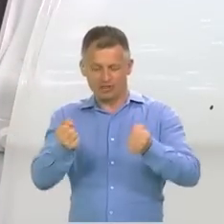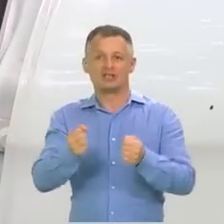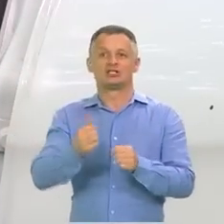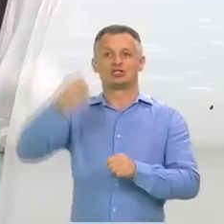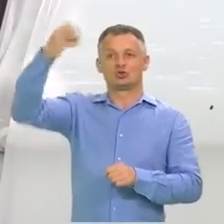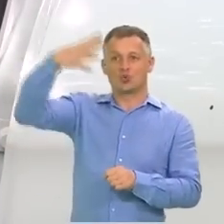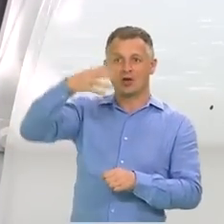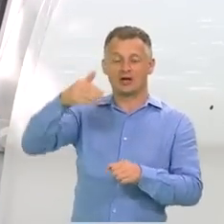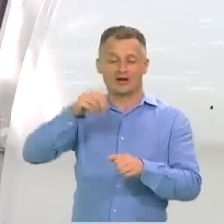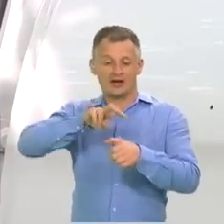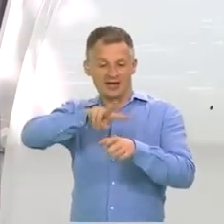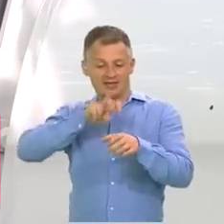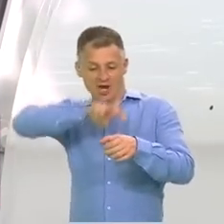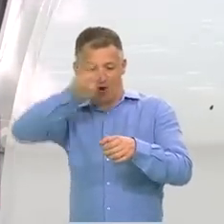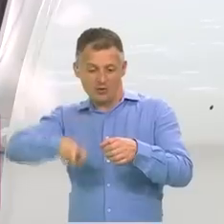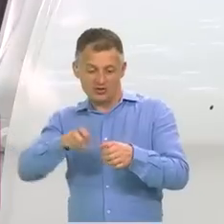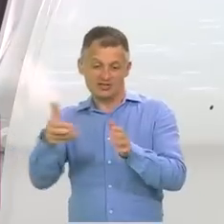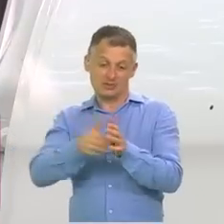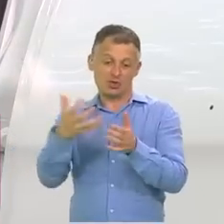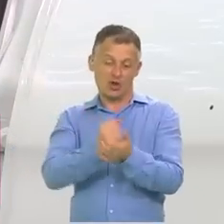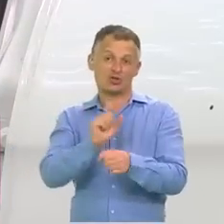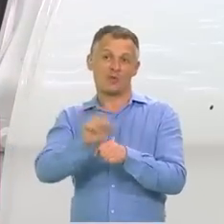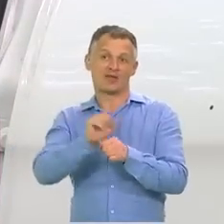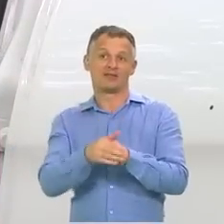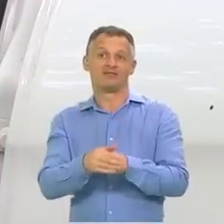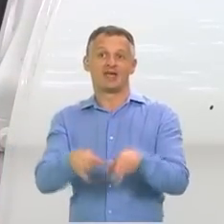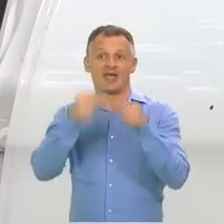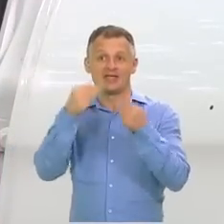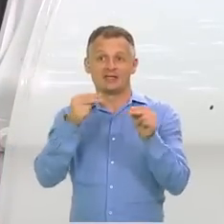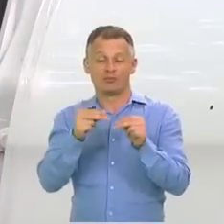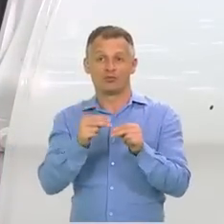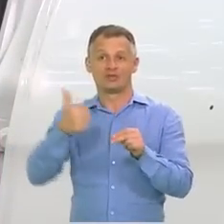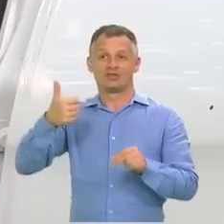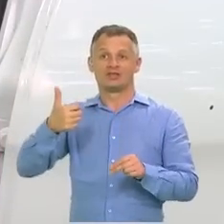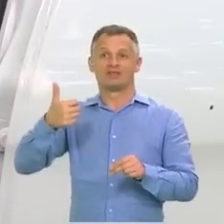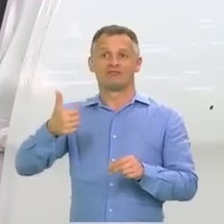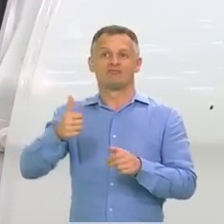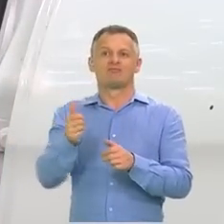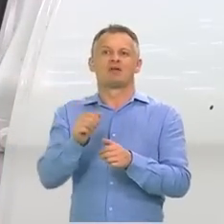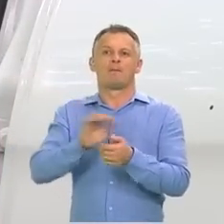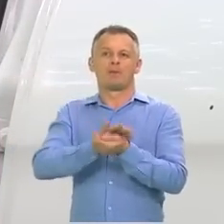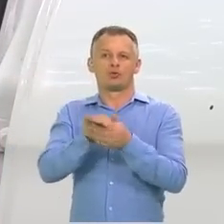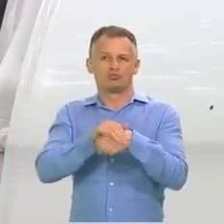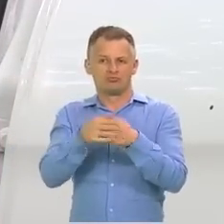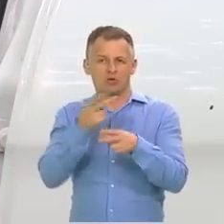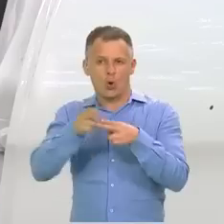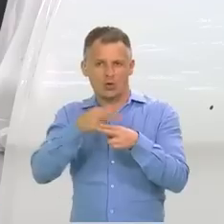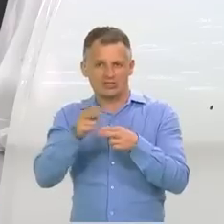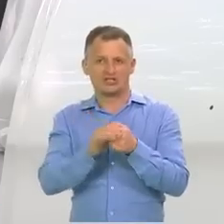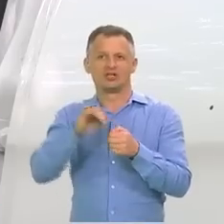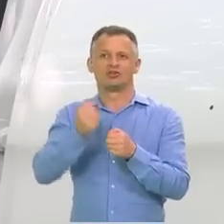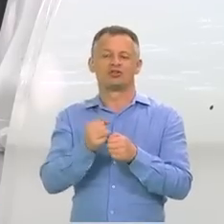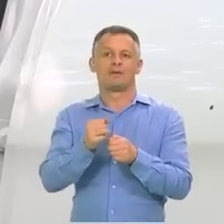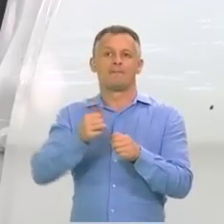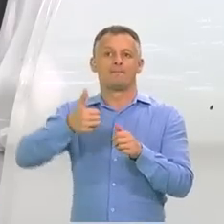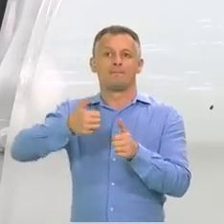trebuie neapărat să luați din ea anumite obiecte, de exemplu, dezinfectantul și bricheta. Aceste două obiecte pot exploda dacă stau